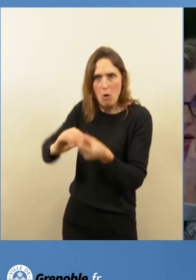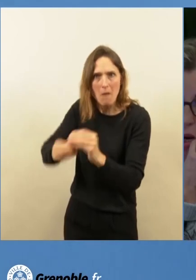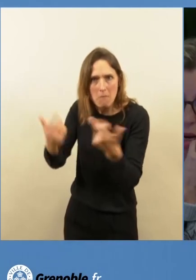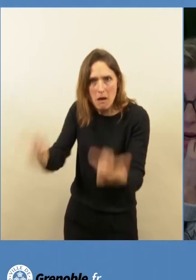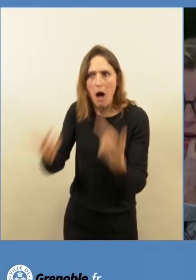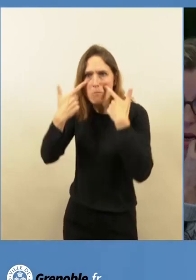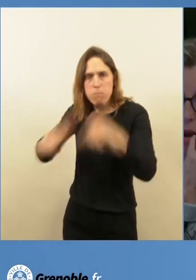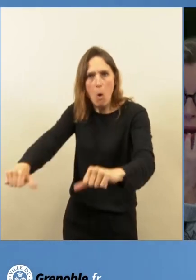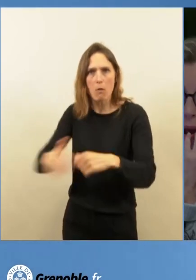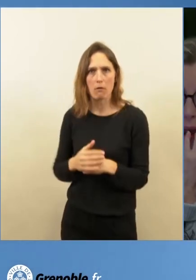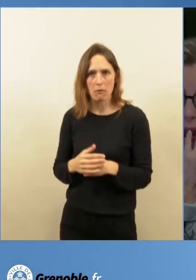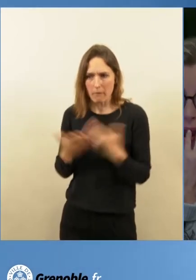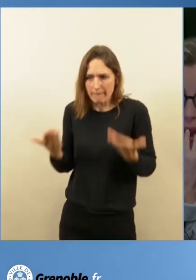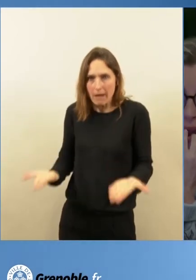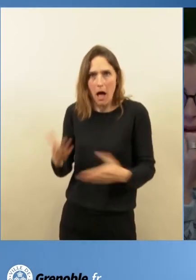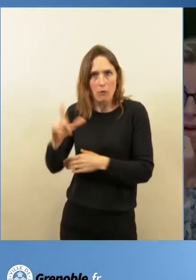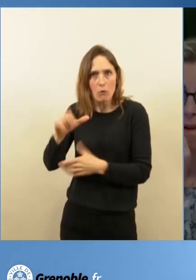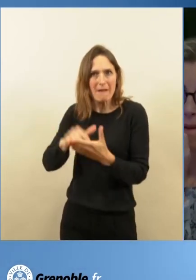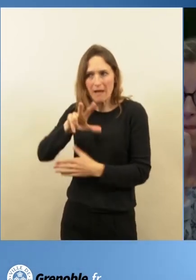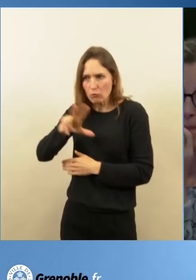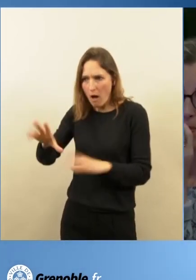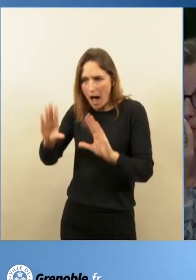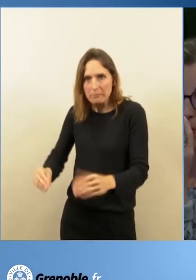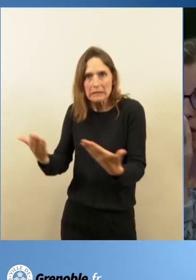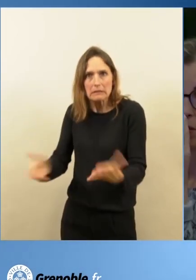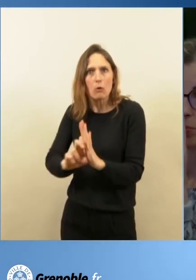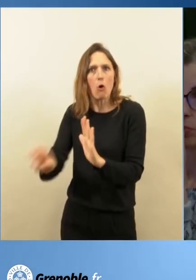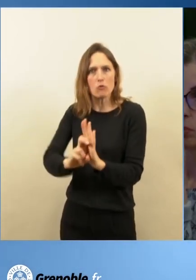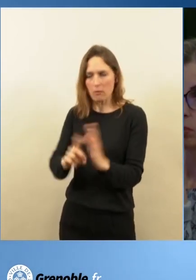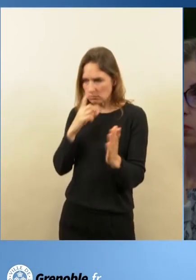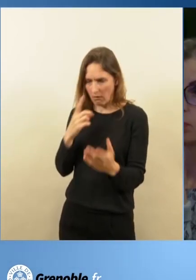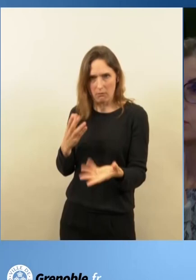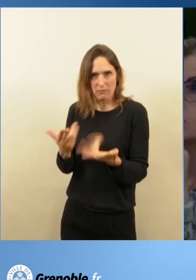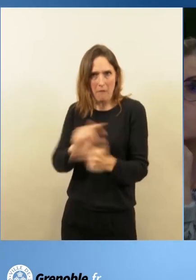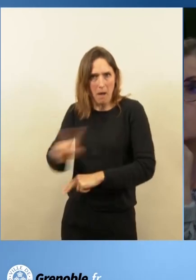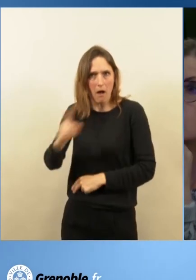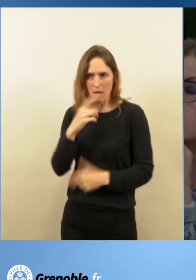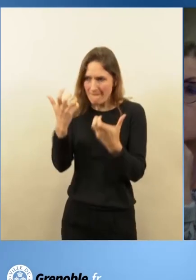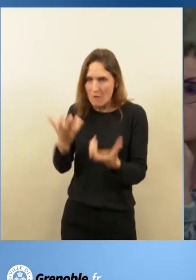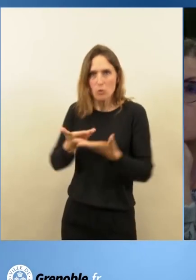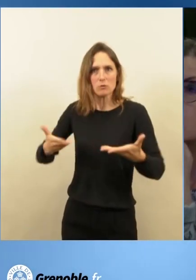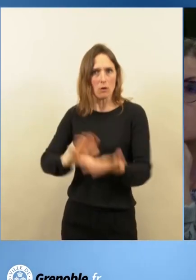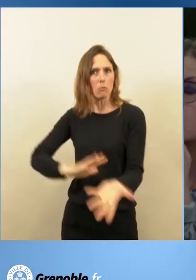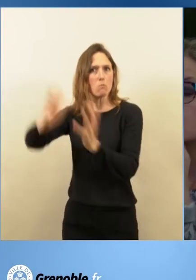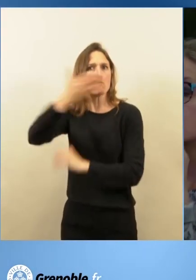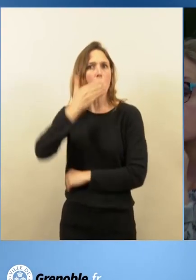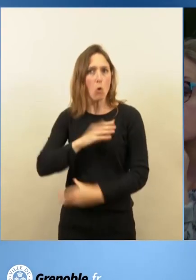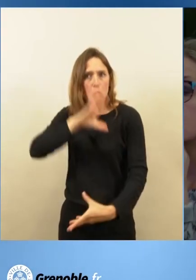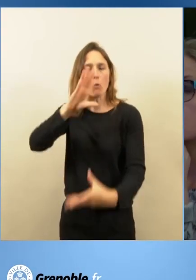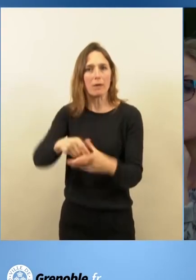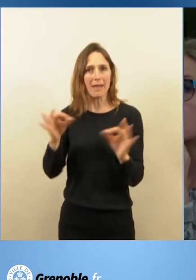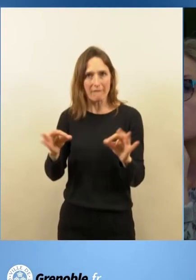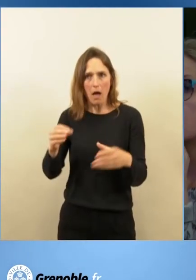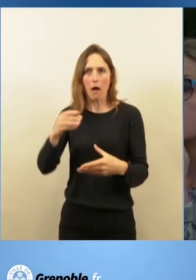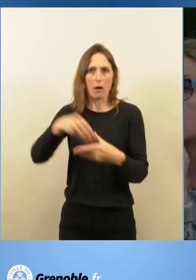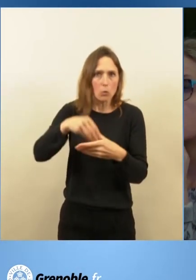vivent en 2023 à Grenoble et qui aimerait que leur situation s'améliore y compris en termes d'économie